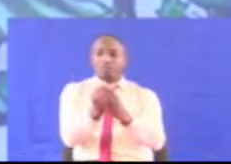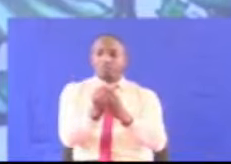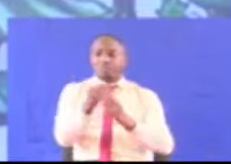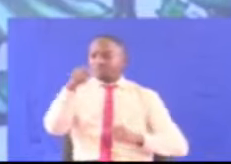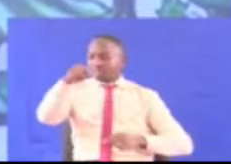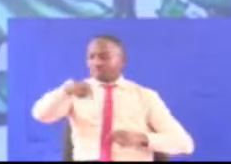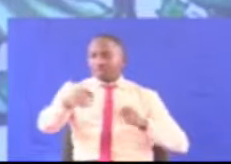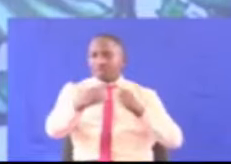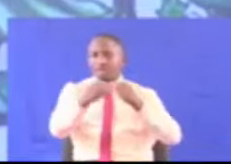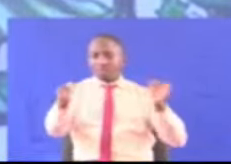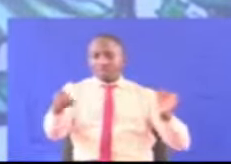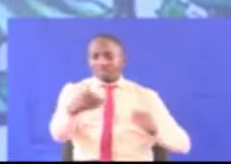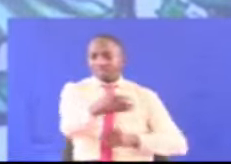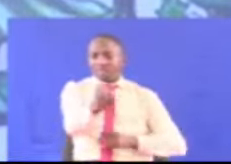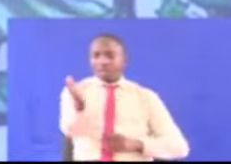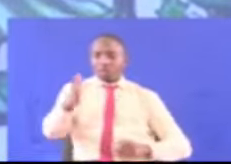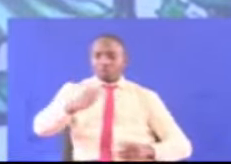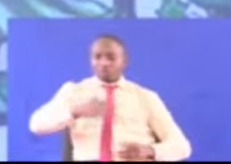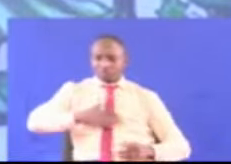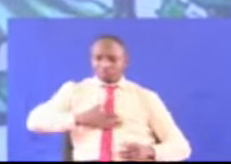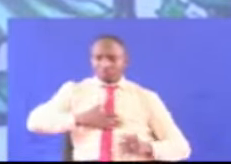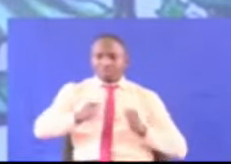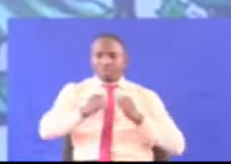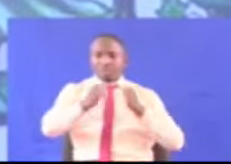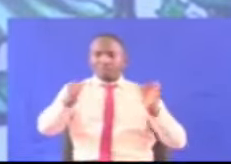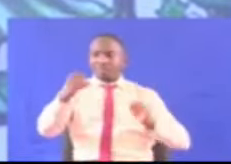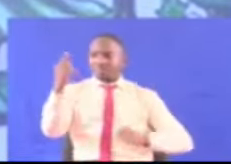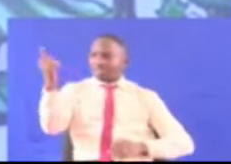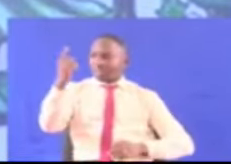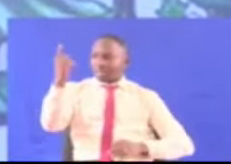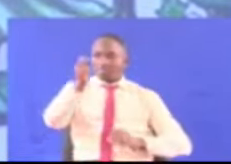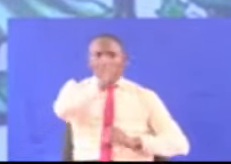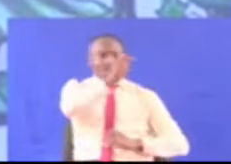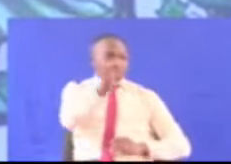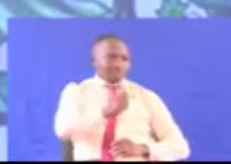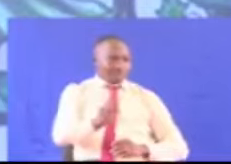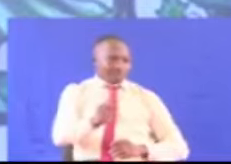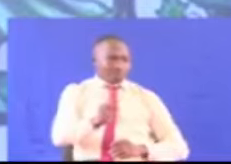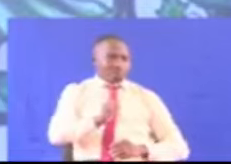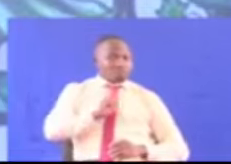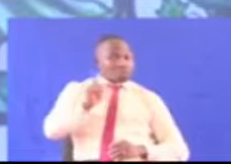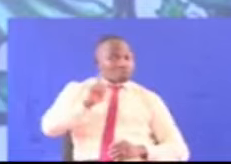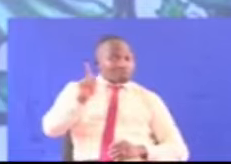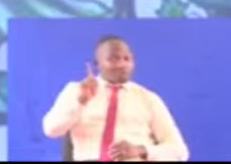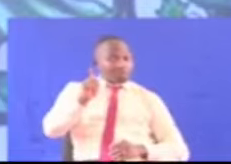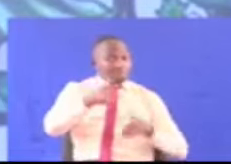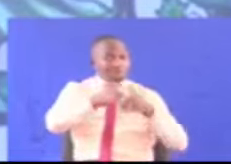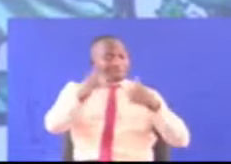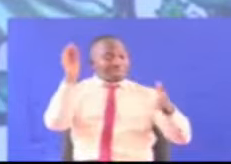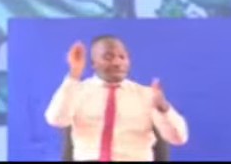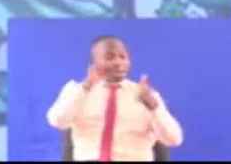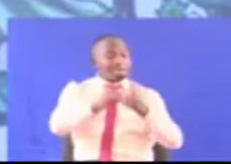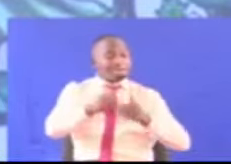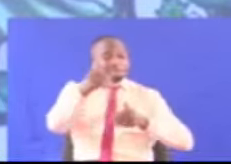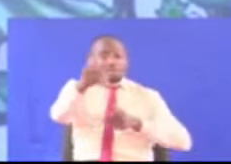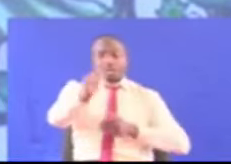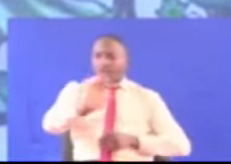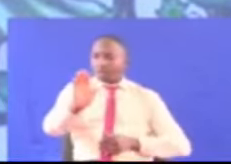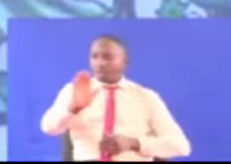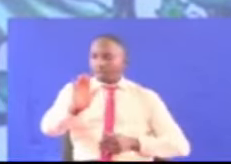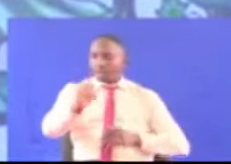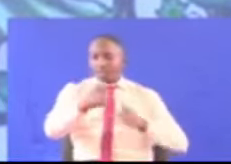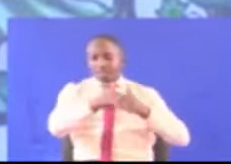sote. Nafasi hii ni ya taifa la Tanzania. Na hata kule hatuweki majina pale mbele,